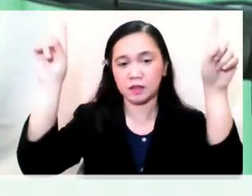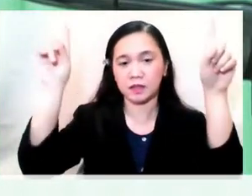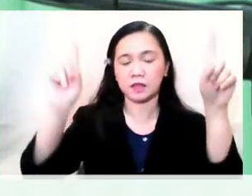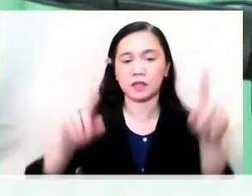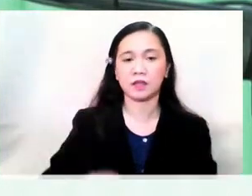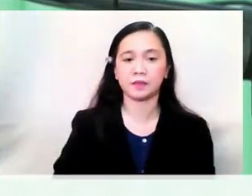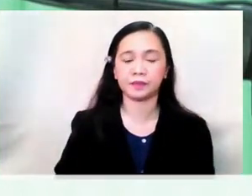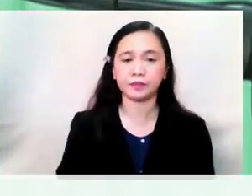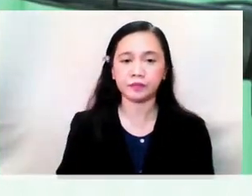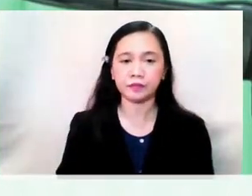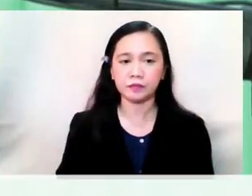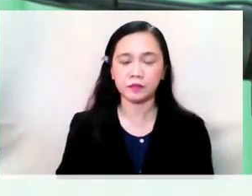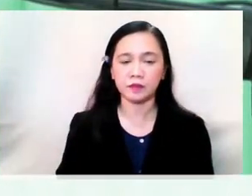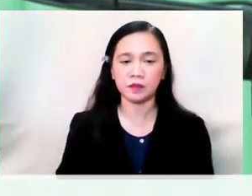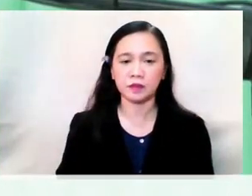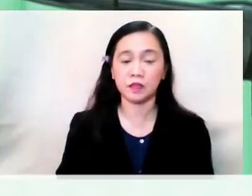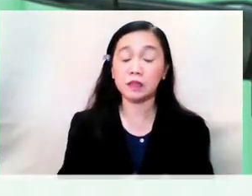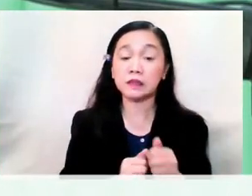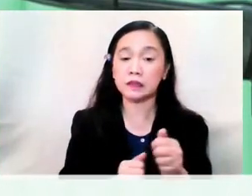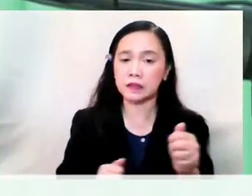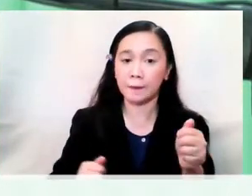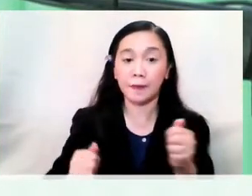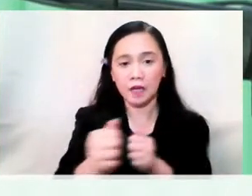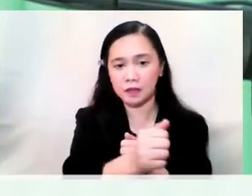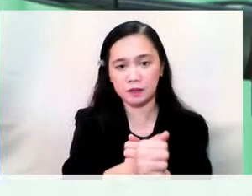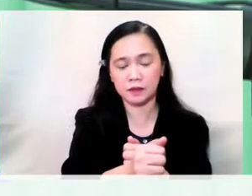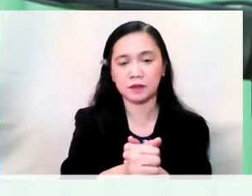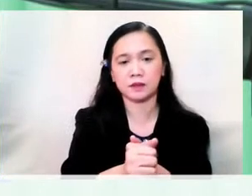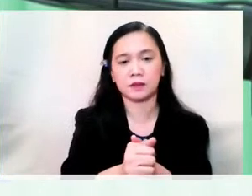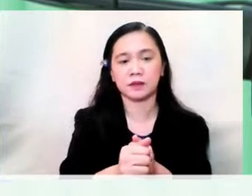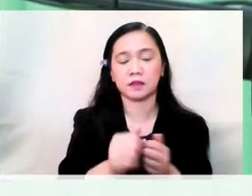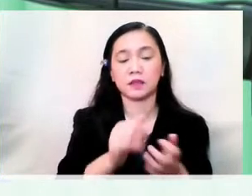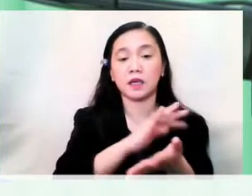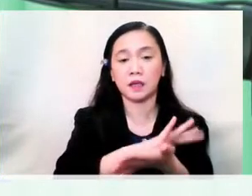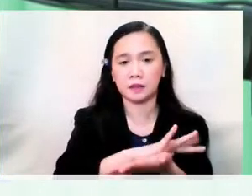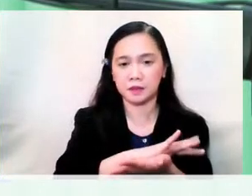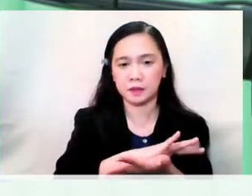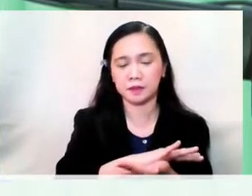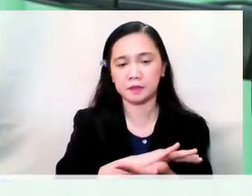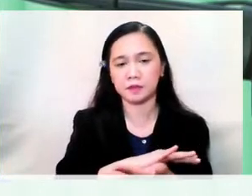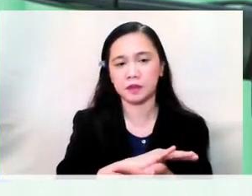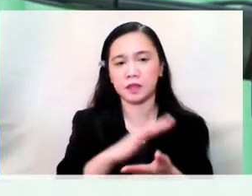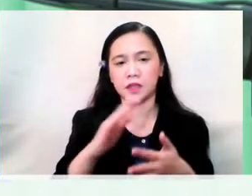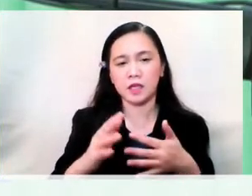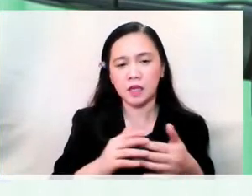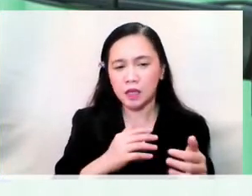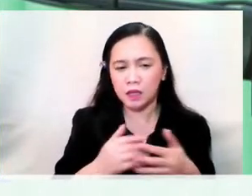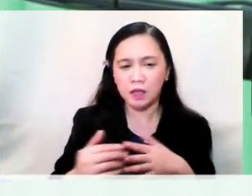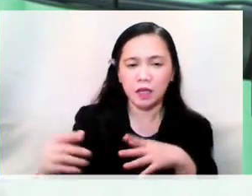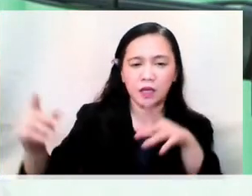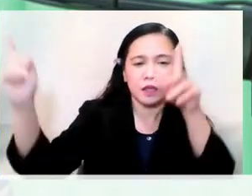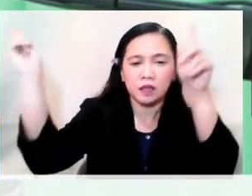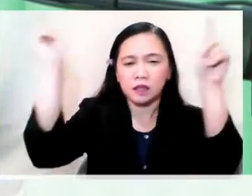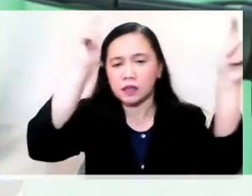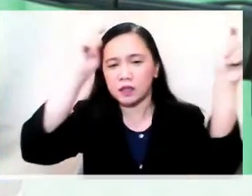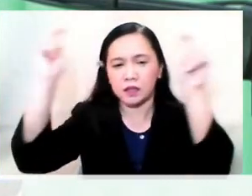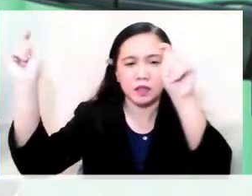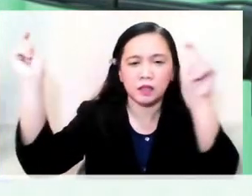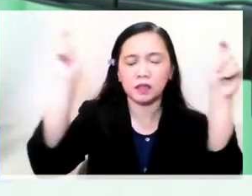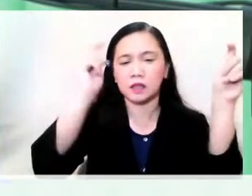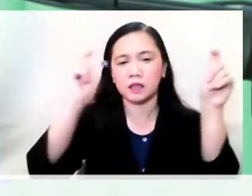Malalampasan natin ang pandemyang ito. Kahit gaano kalakas ang bagyo, lilipas din